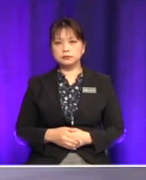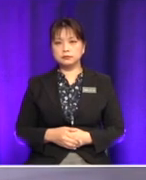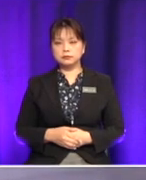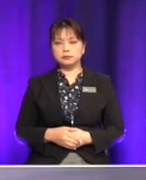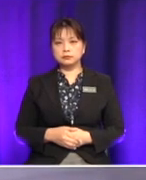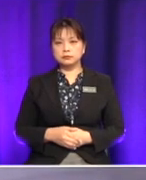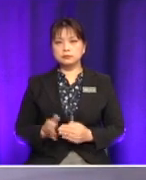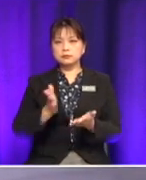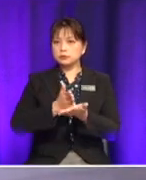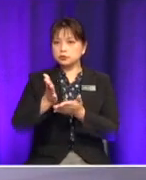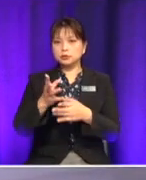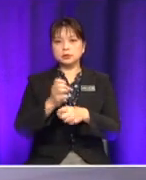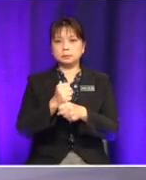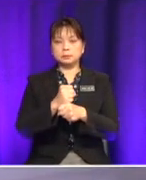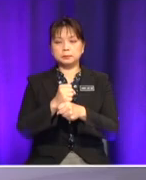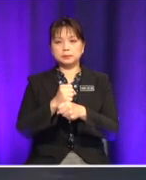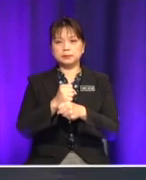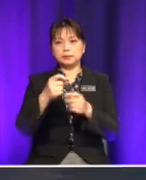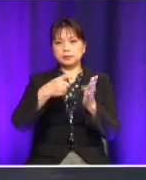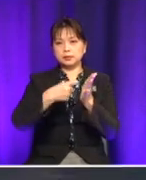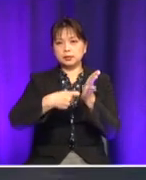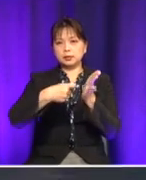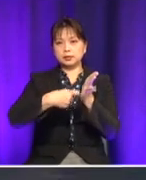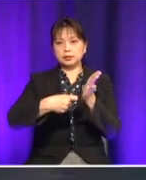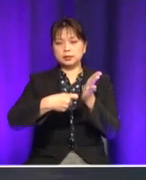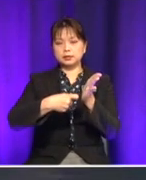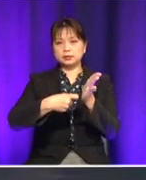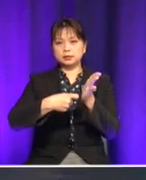besar kecil besar Terus dapat dia punya nilai dia